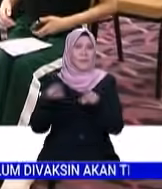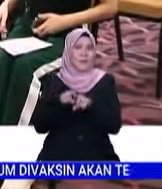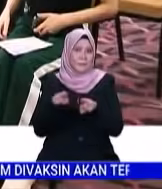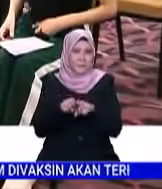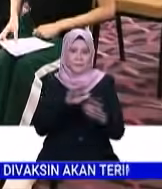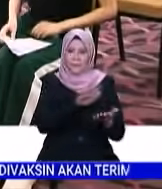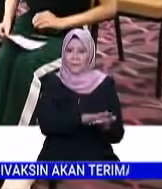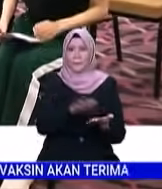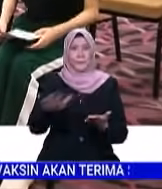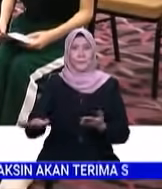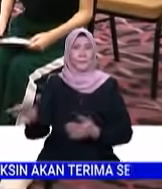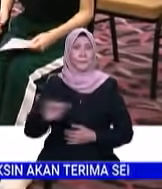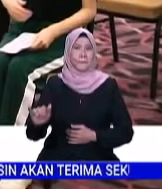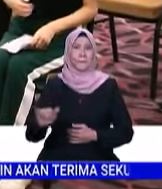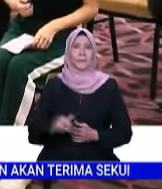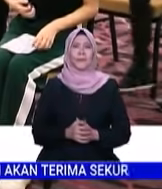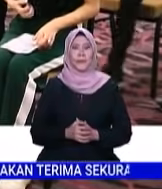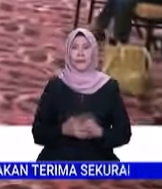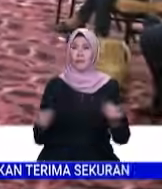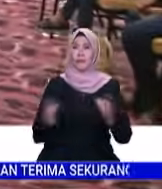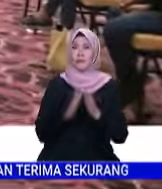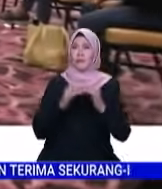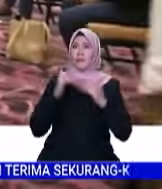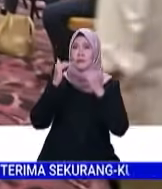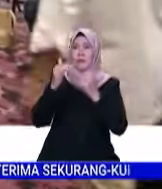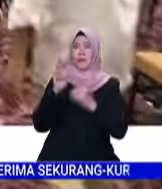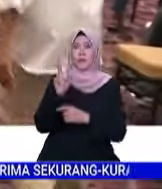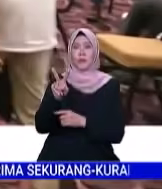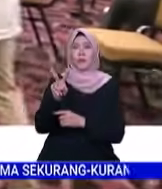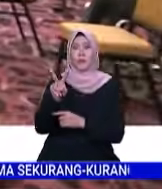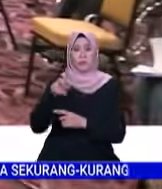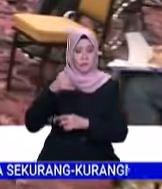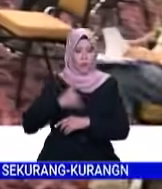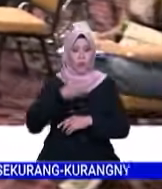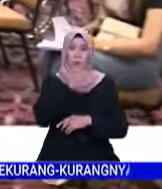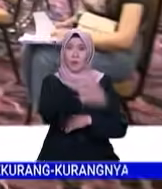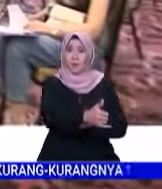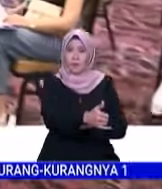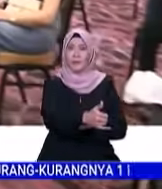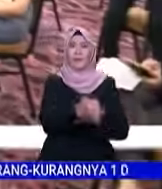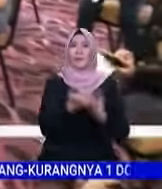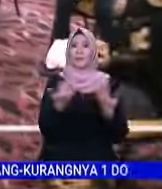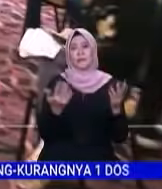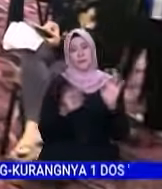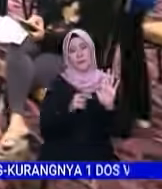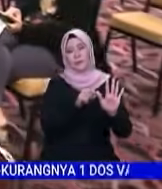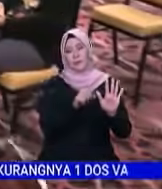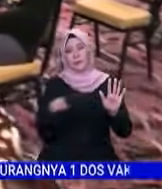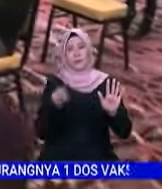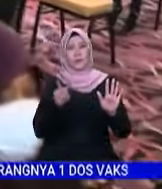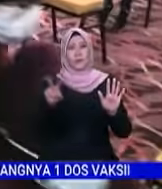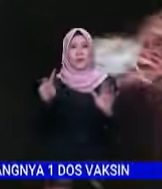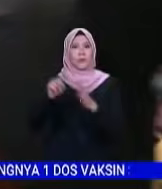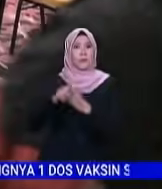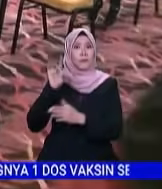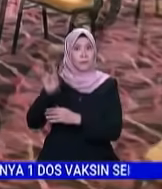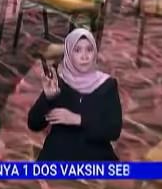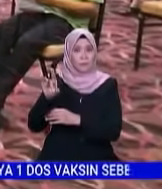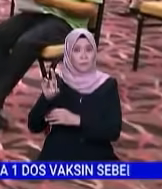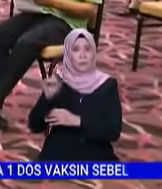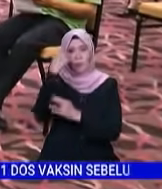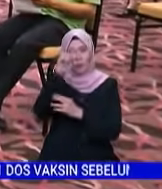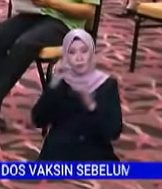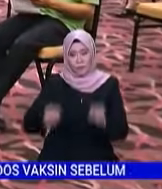thing. Fasa kedua pemberian vaksin secara walk-in akan berlangsung 5 hingga 22 Ogos, khusus